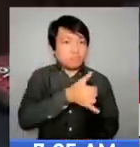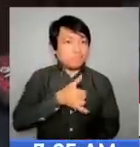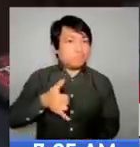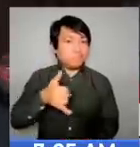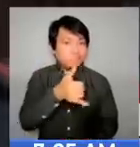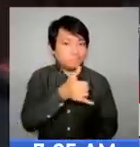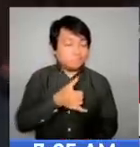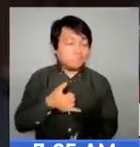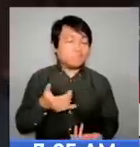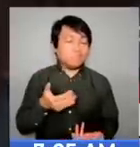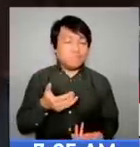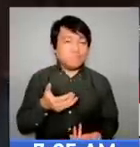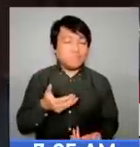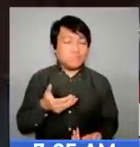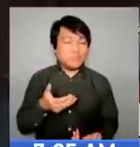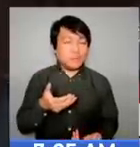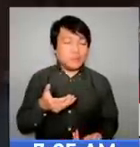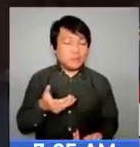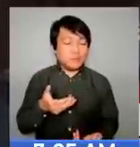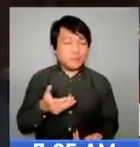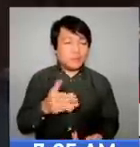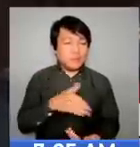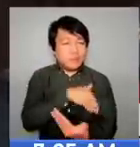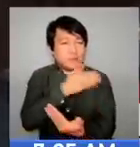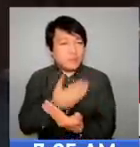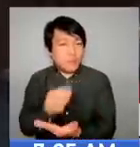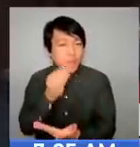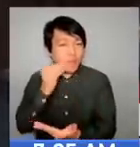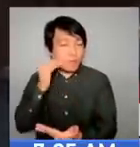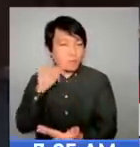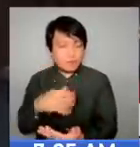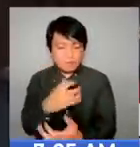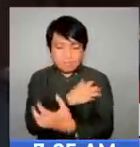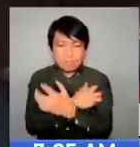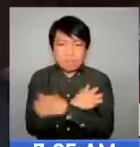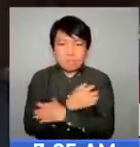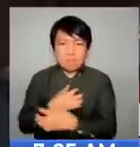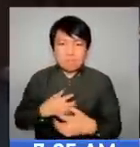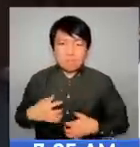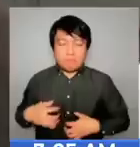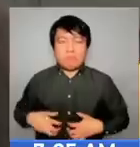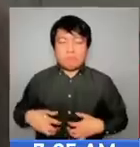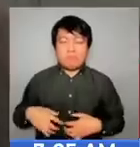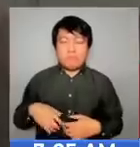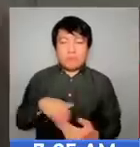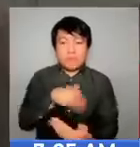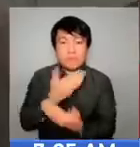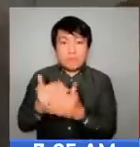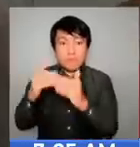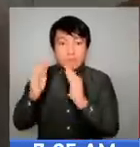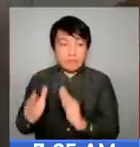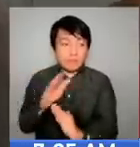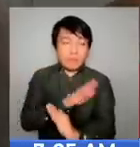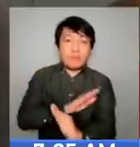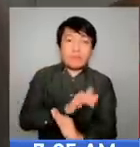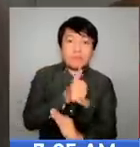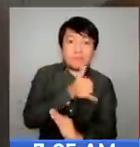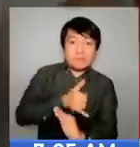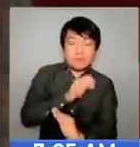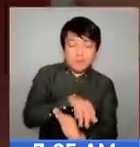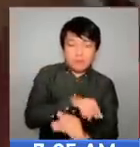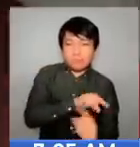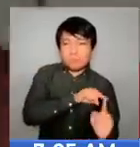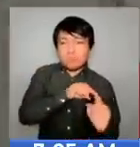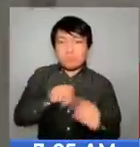may mga pasa. Pagdating sa kanilang bahay, sinundan pa siya ng kanyang mga kainuman kung saan binugbog pa siya. Dito na raw na disgrasya ng magkakapatid pati